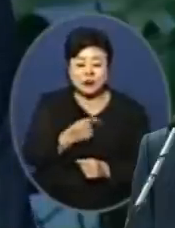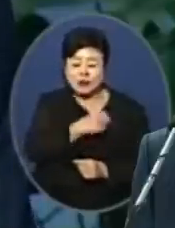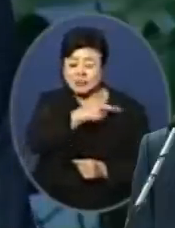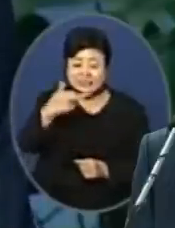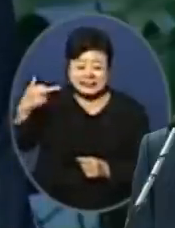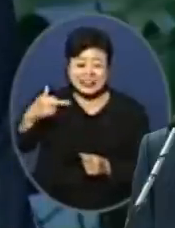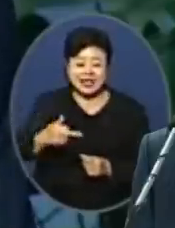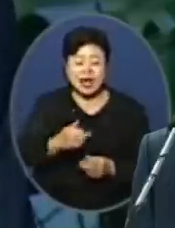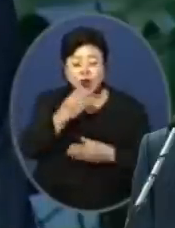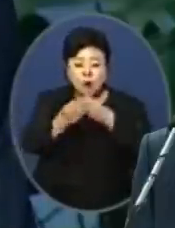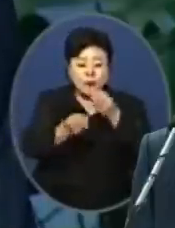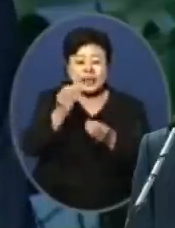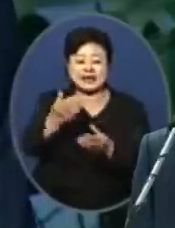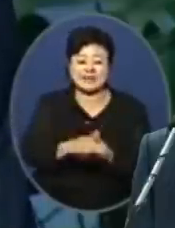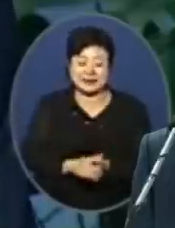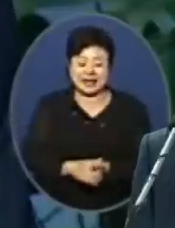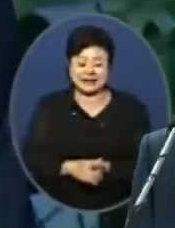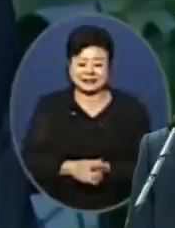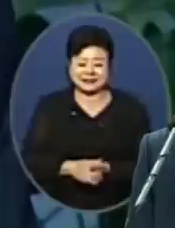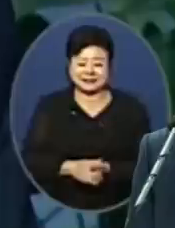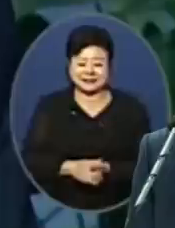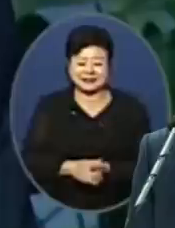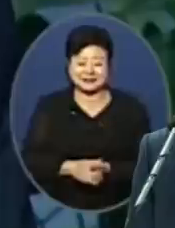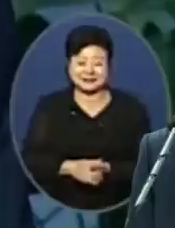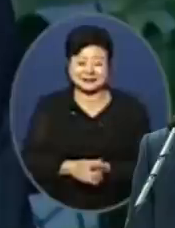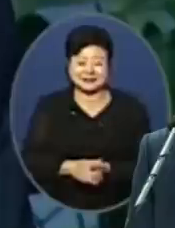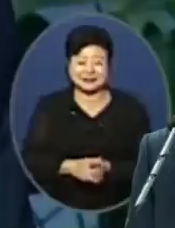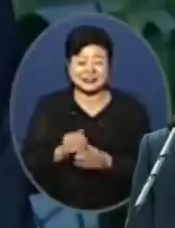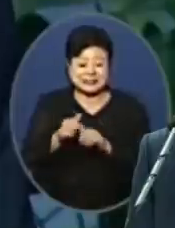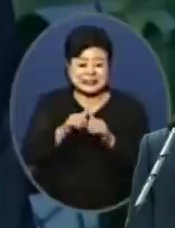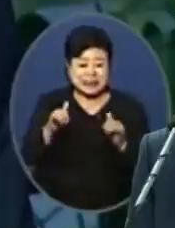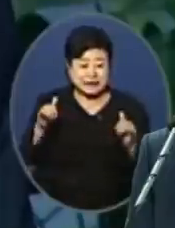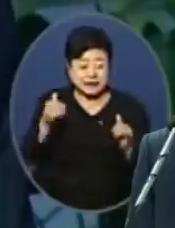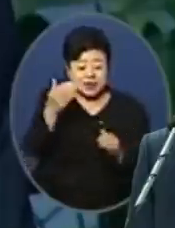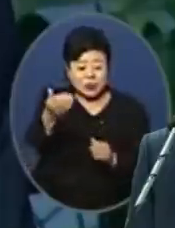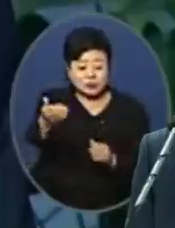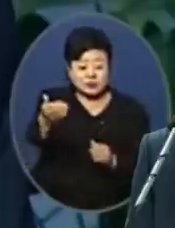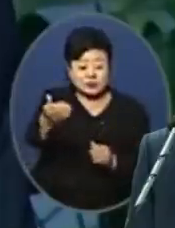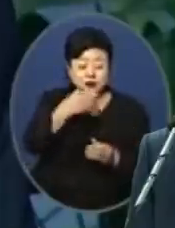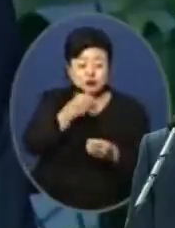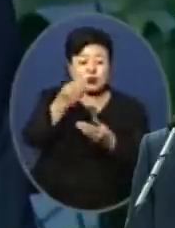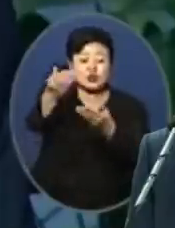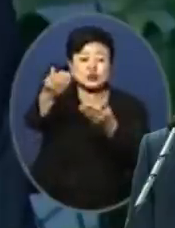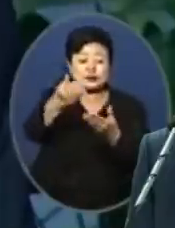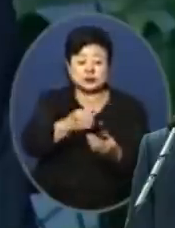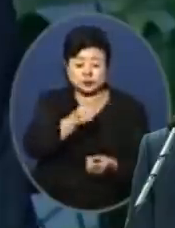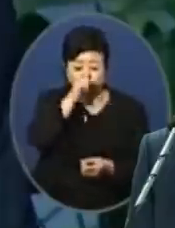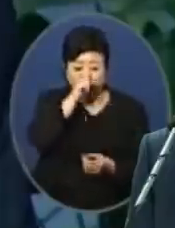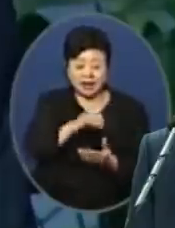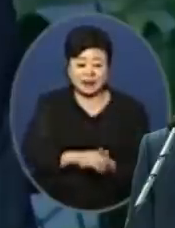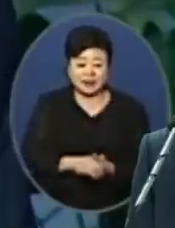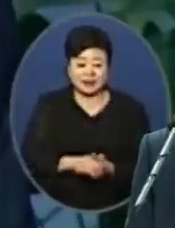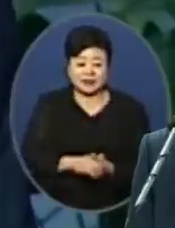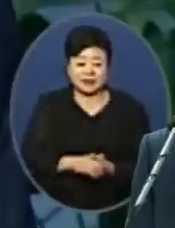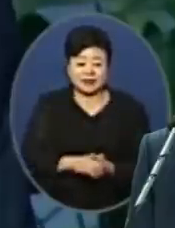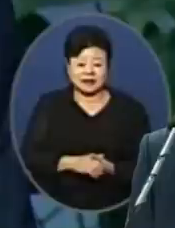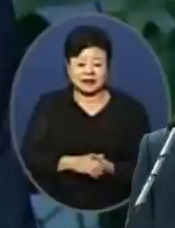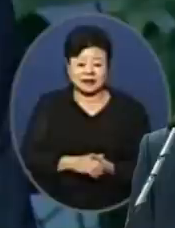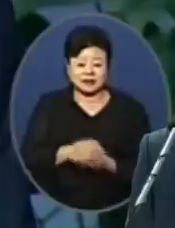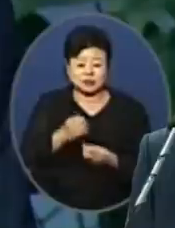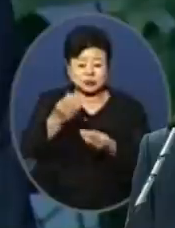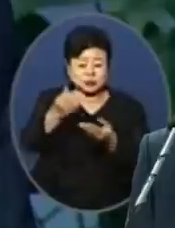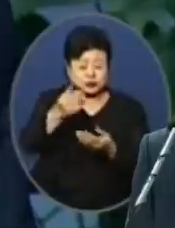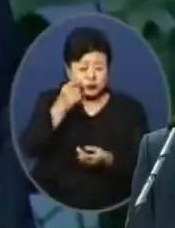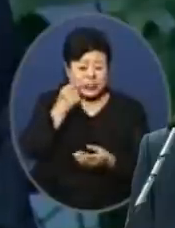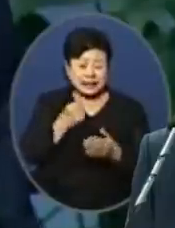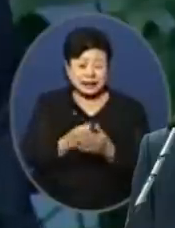크게 고백을 해야 되는 것입니다. 사람들이 여러분을 축복을 해주면 좋겠지만 그렇게 할 여가가